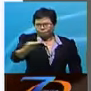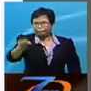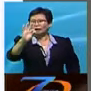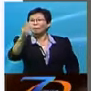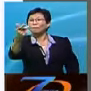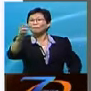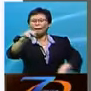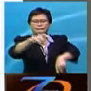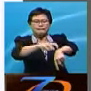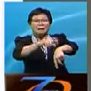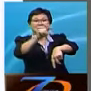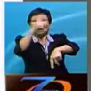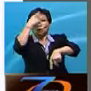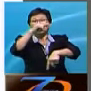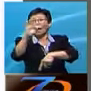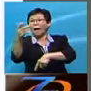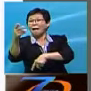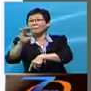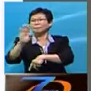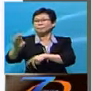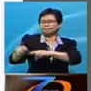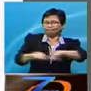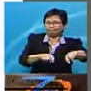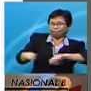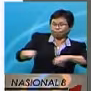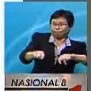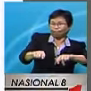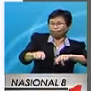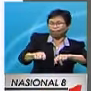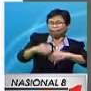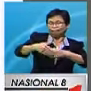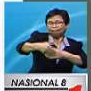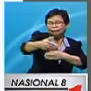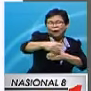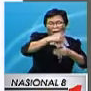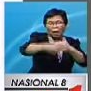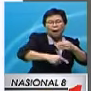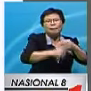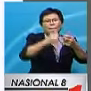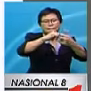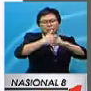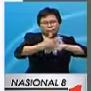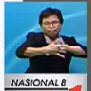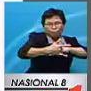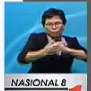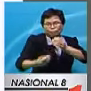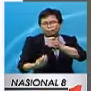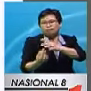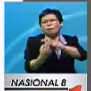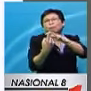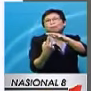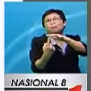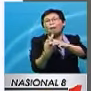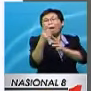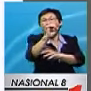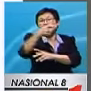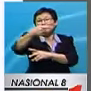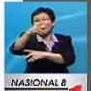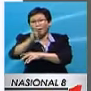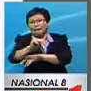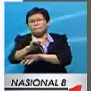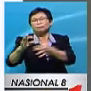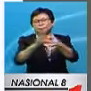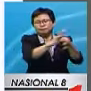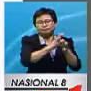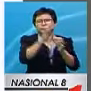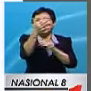dalam tempoh terdekat untuk FAM mengambil tindakan susulan berhubung isu teknikal yang dibangkitkan. SPRM juga sedia bekerjasama dengan